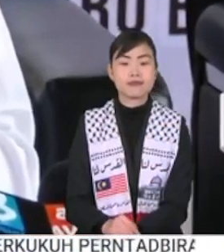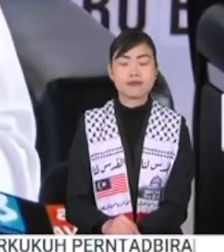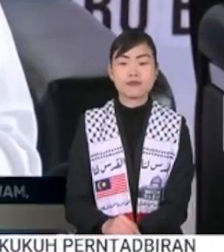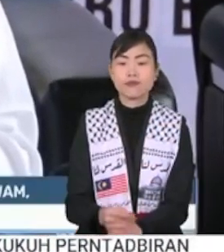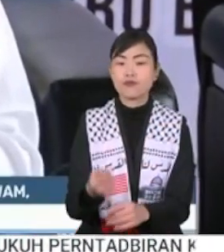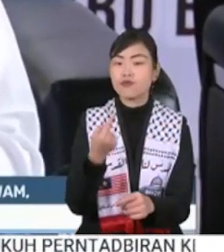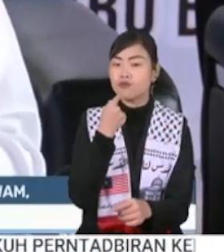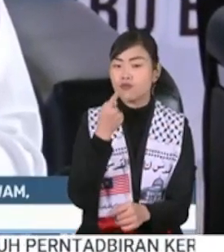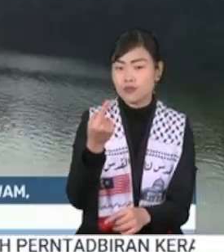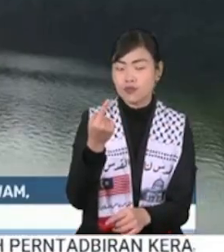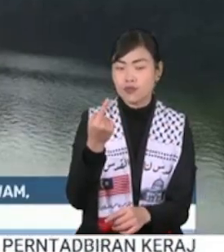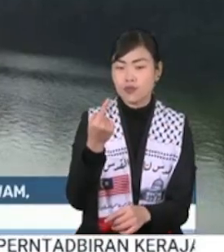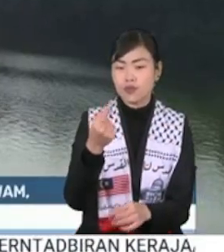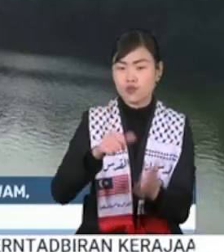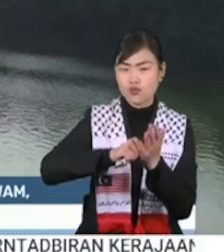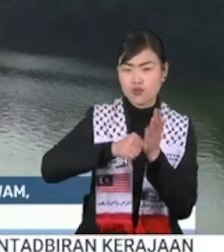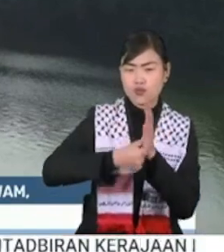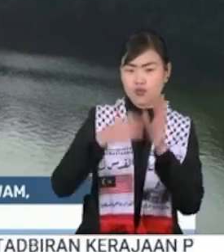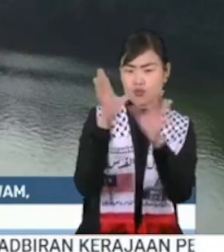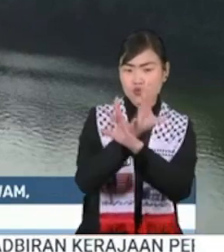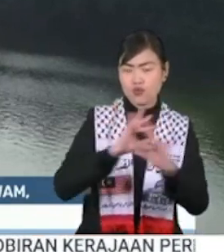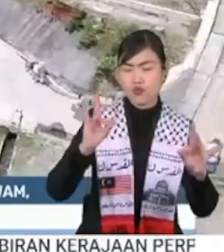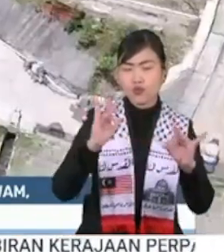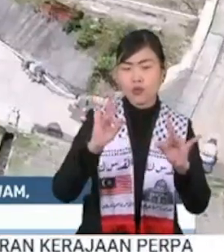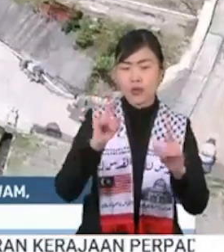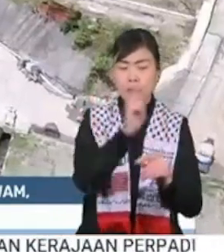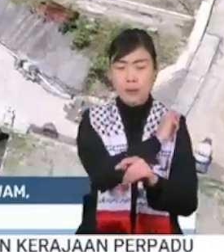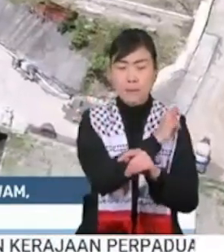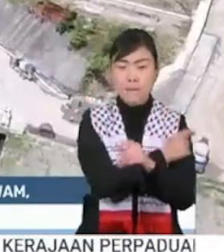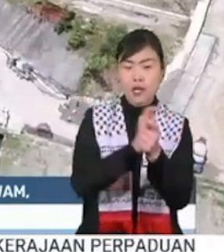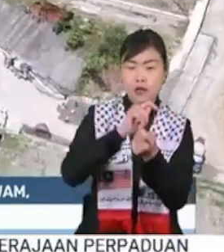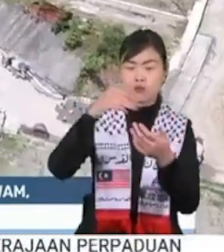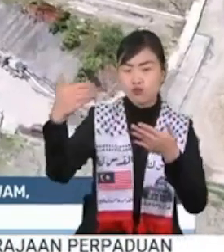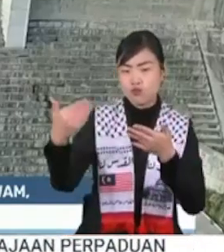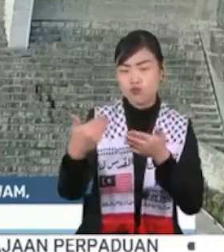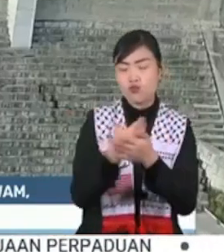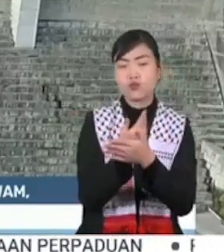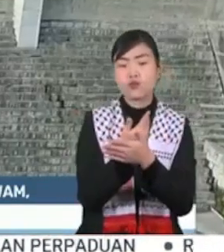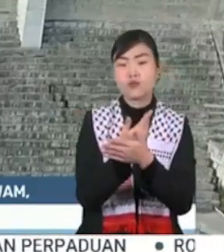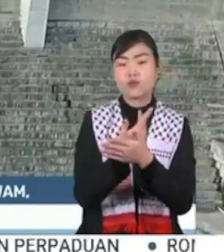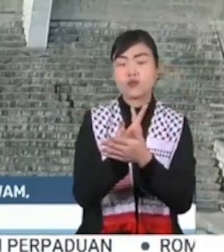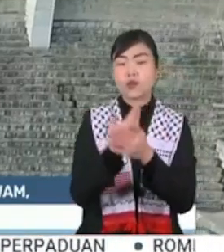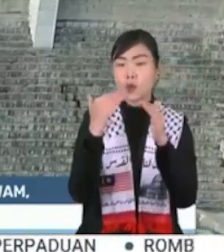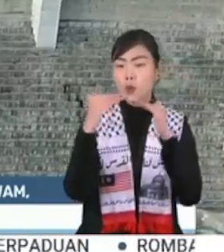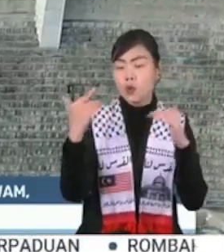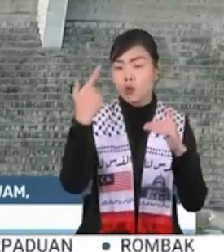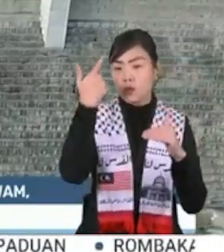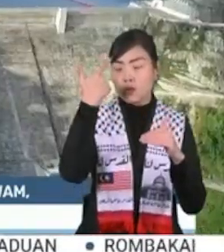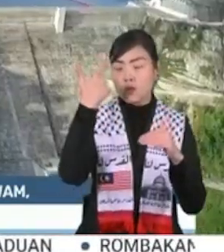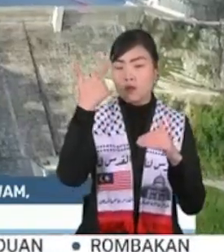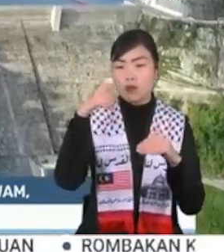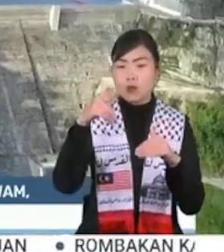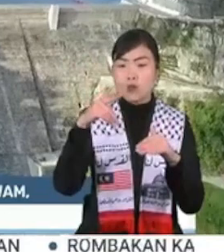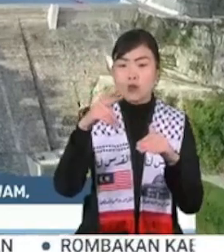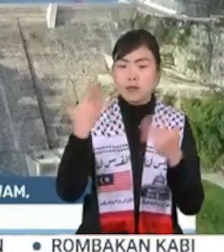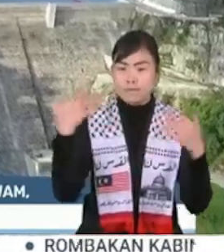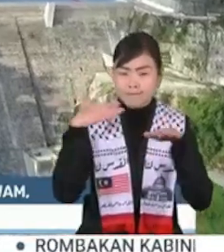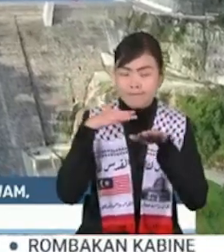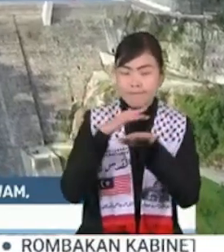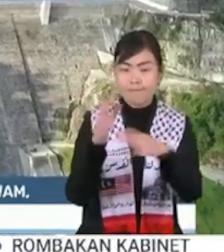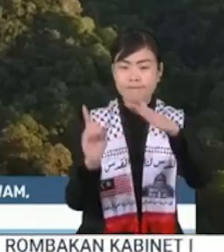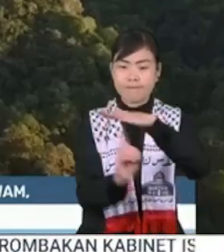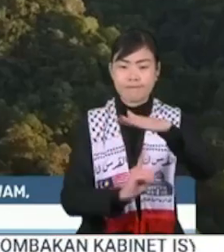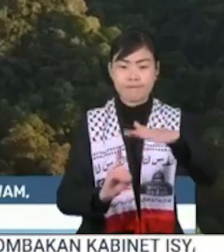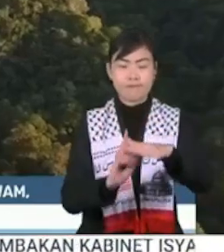katanya dengan penekanan Sarawak kepada tenaga diperbaharui adalah wajar bagi ahli parlimen putetrajaya itu untuk menyelaraskan semula